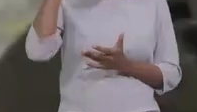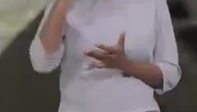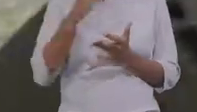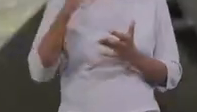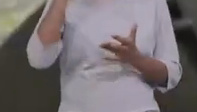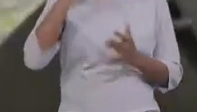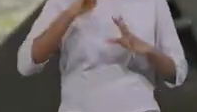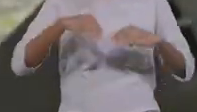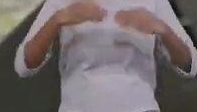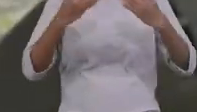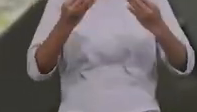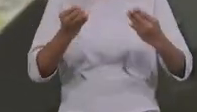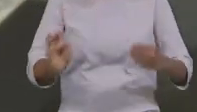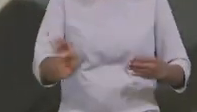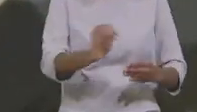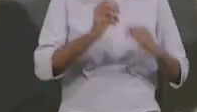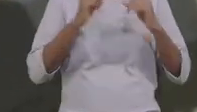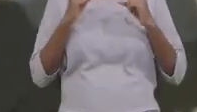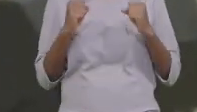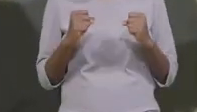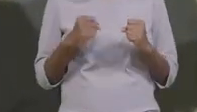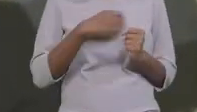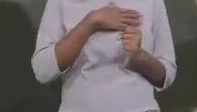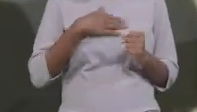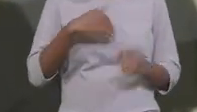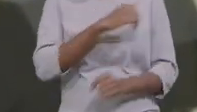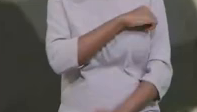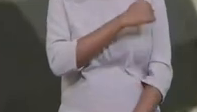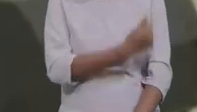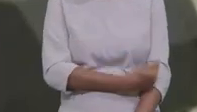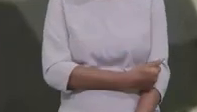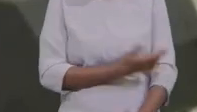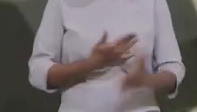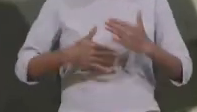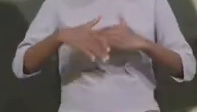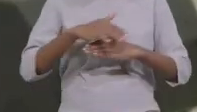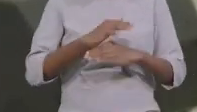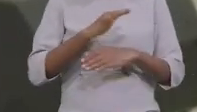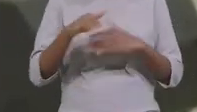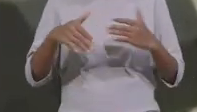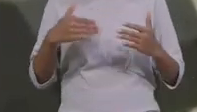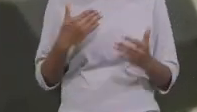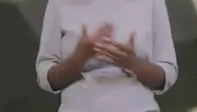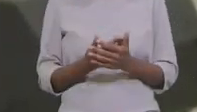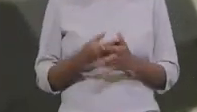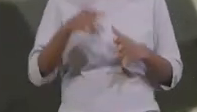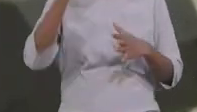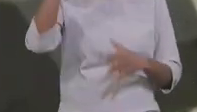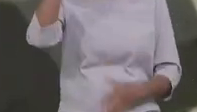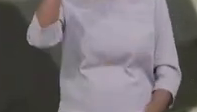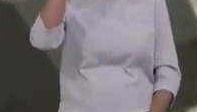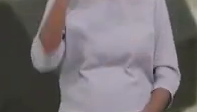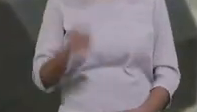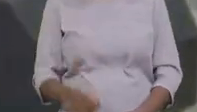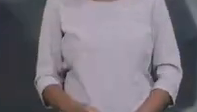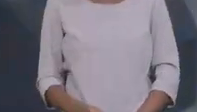Parce qu'il leur a donné le pouvoir, la force, le pouvoir, l'autorité, surtout les